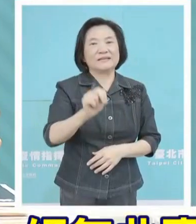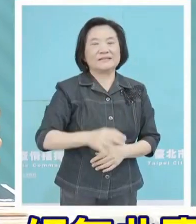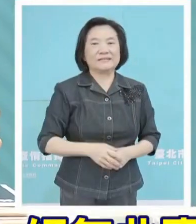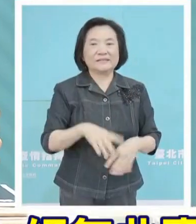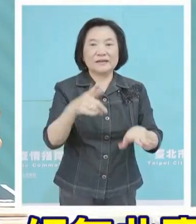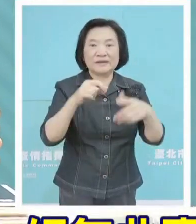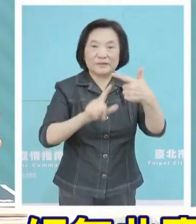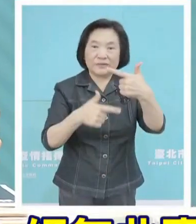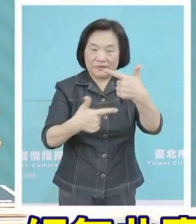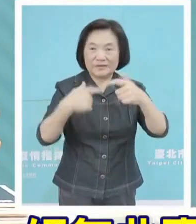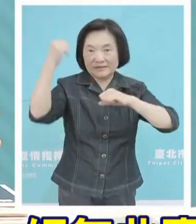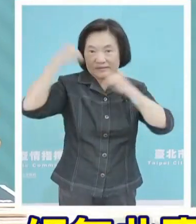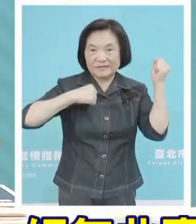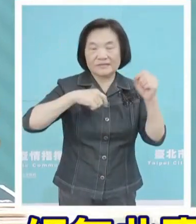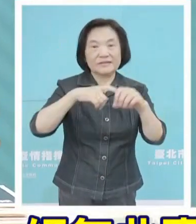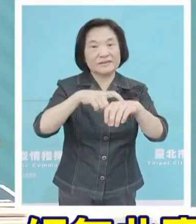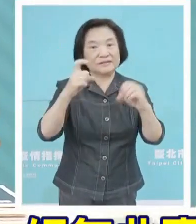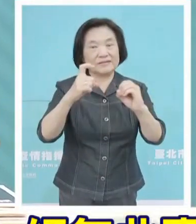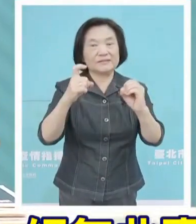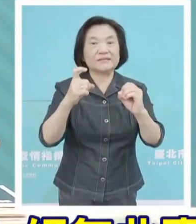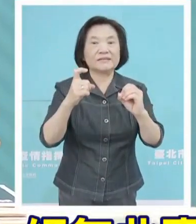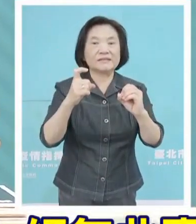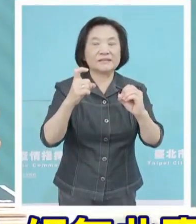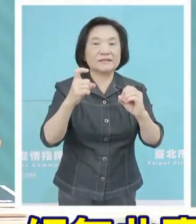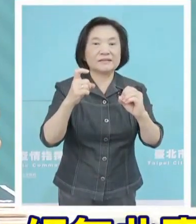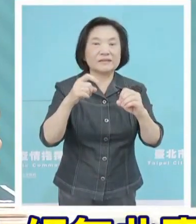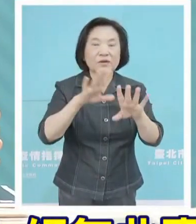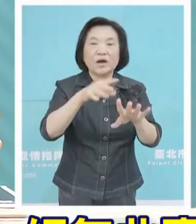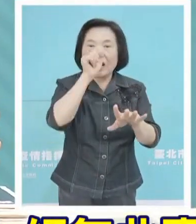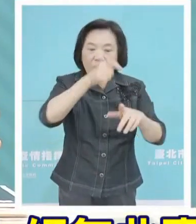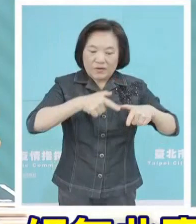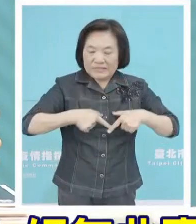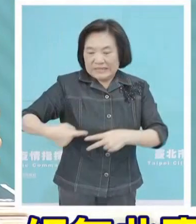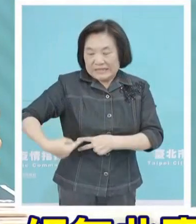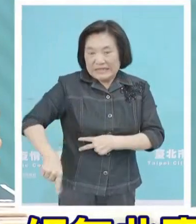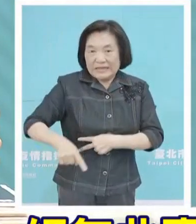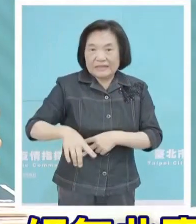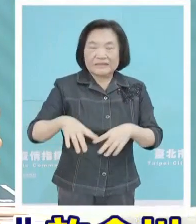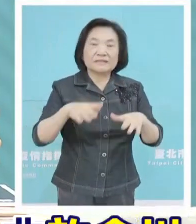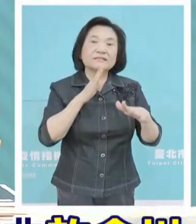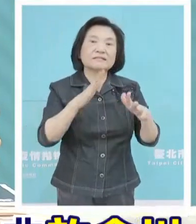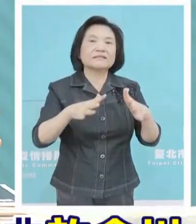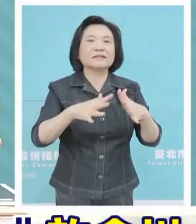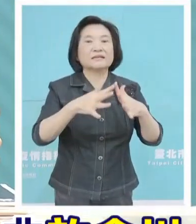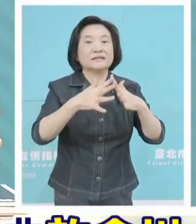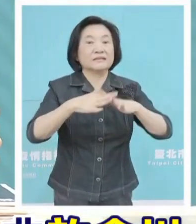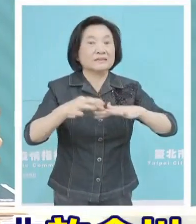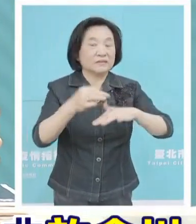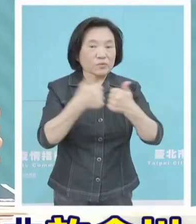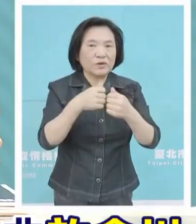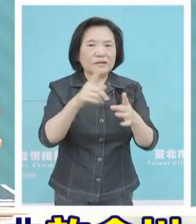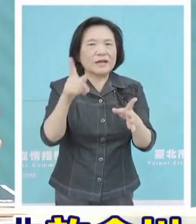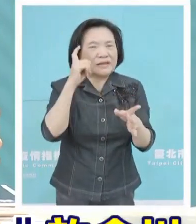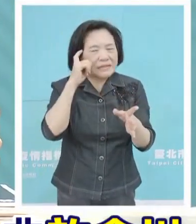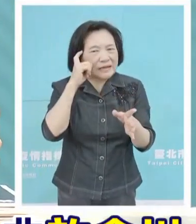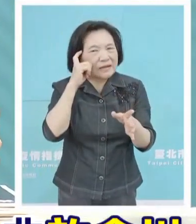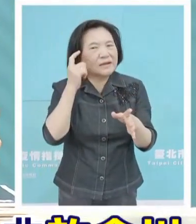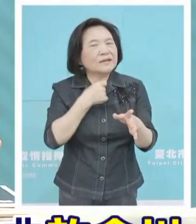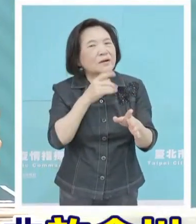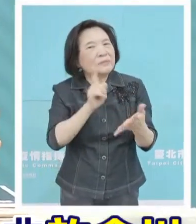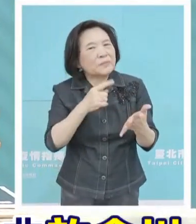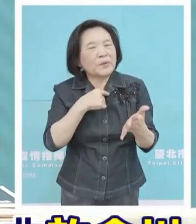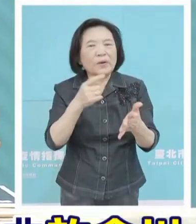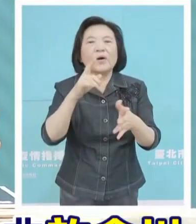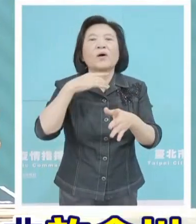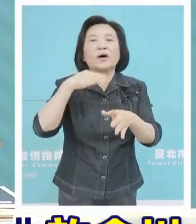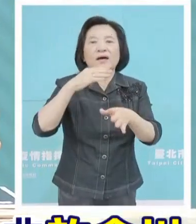把好心肝基金会的心声传给我。那所以跟我通联的不是许金川医师，所以简议